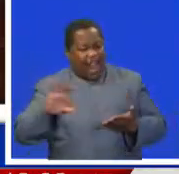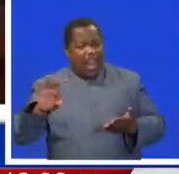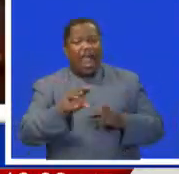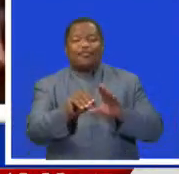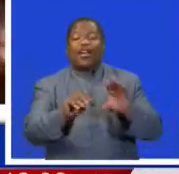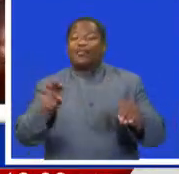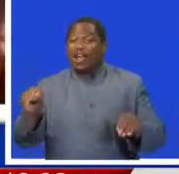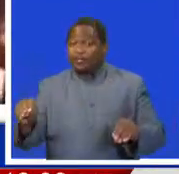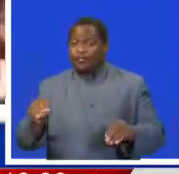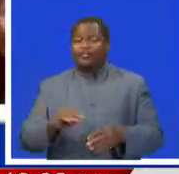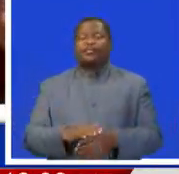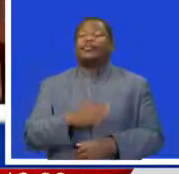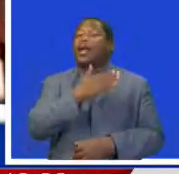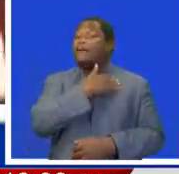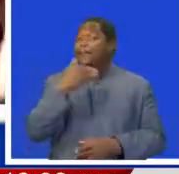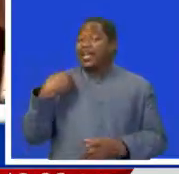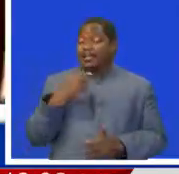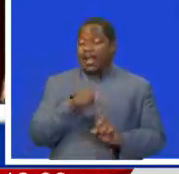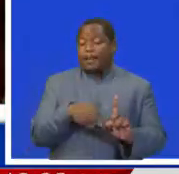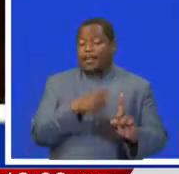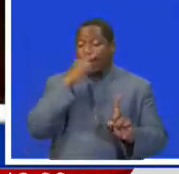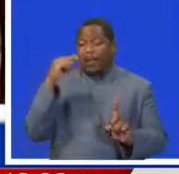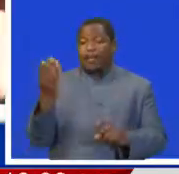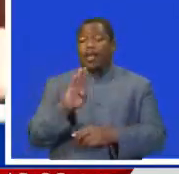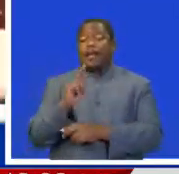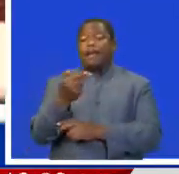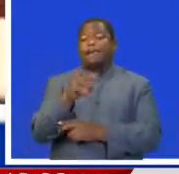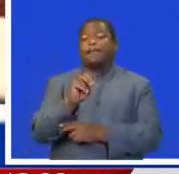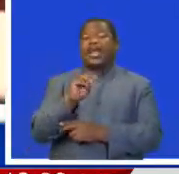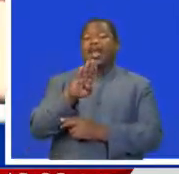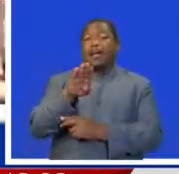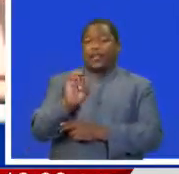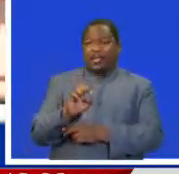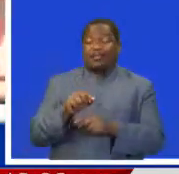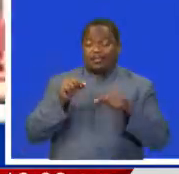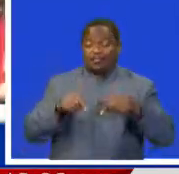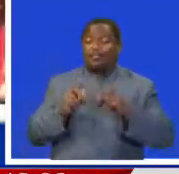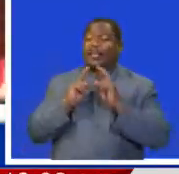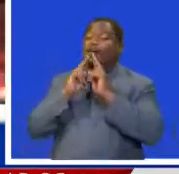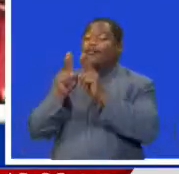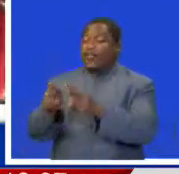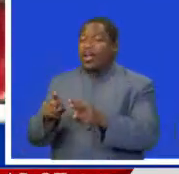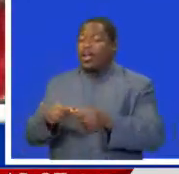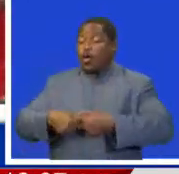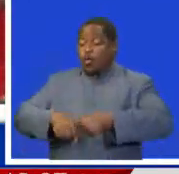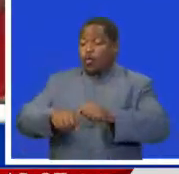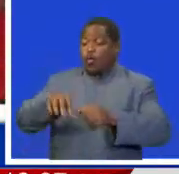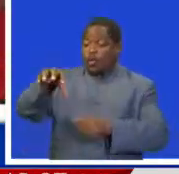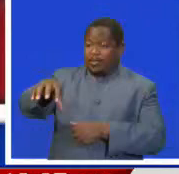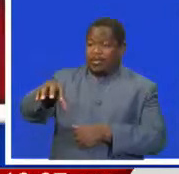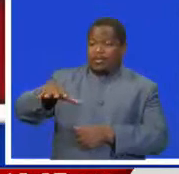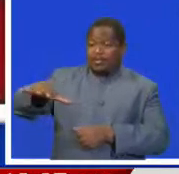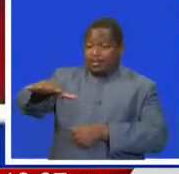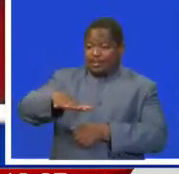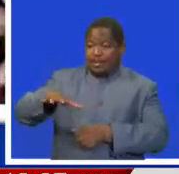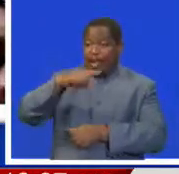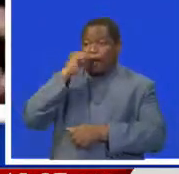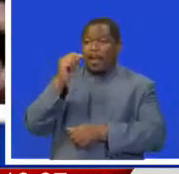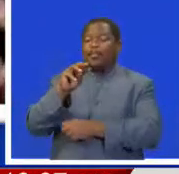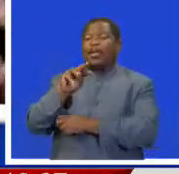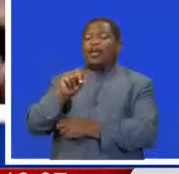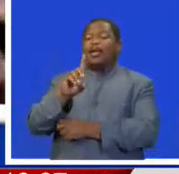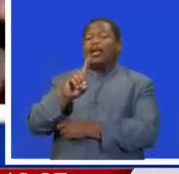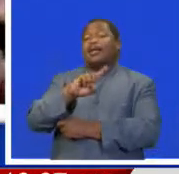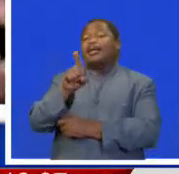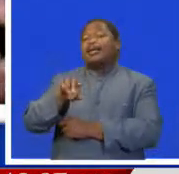lesentiwe nguhulumende ekusita eMaswati ukuthi athole emandla hlobile kule nkundla. Nayifika indvuna yenzingeni ichazile ukuthi